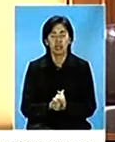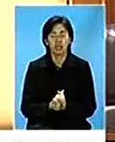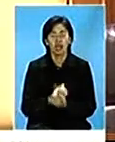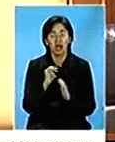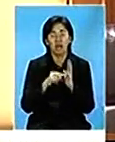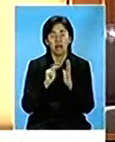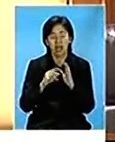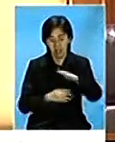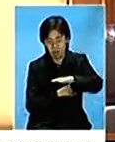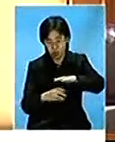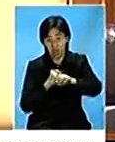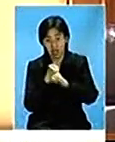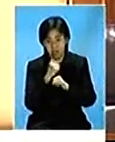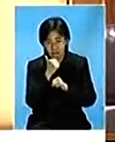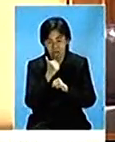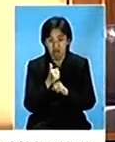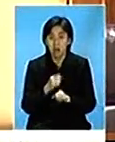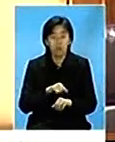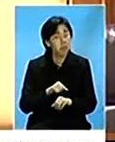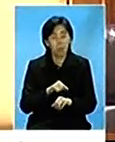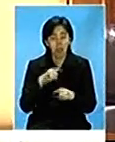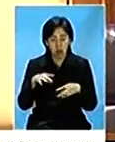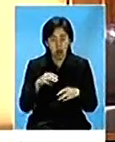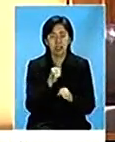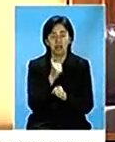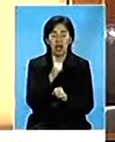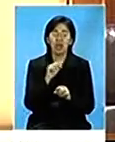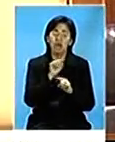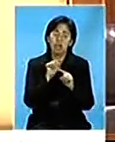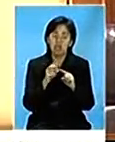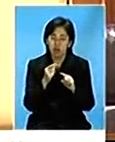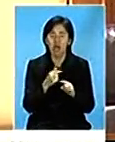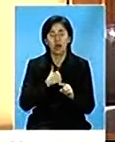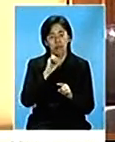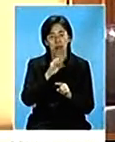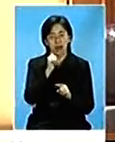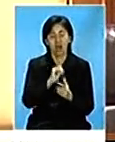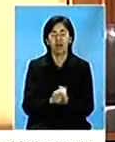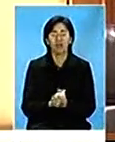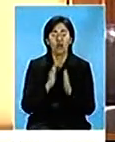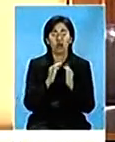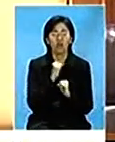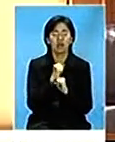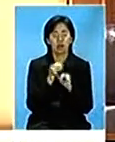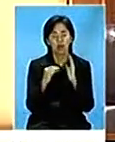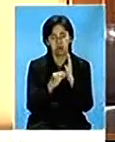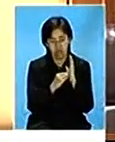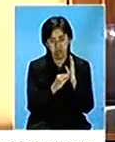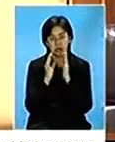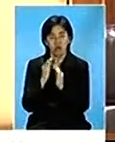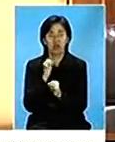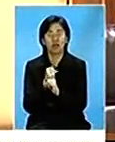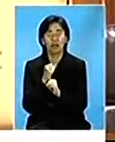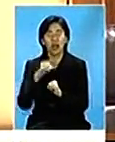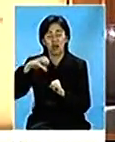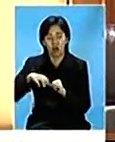จะเวิร์กนะฮะถ้าไม่เวิร์กก็ต้องบอกว่าไม่เวิร์กถ้าเวิร์กกี่เปอร์เซ็นต์ก็ต้องบอกนะครับแต่ว่าจริงๆแล้วเจ้าหน้าที่กทม.กับเจ้าหน้าที่